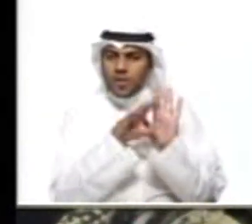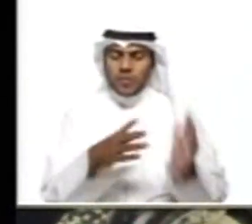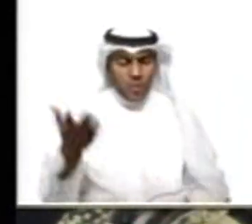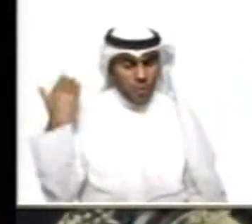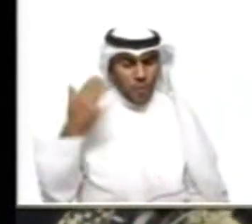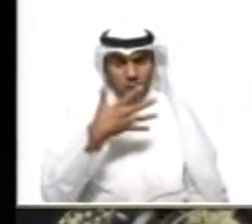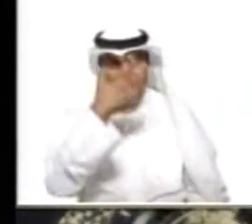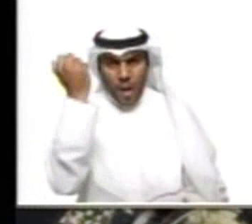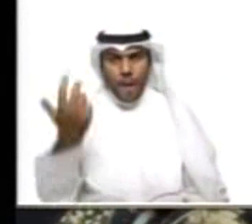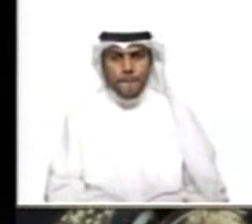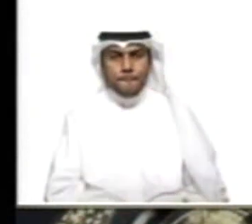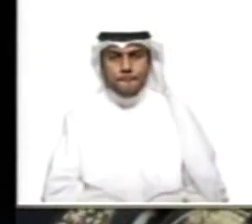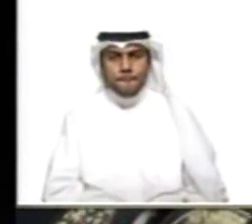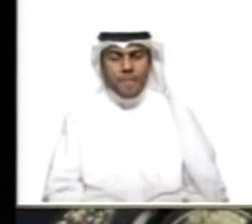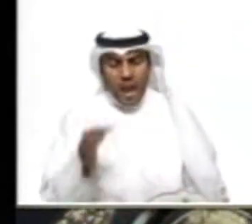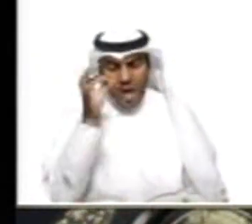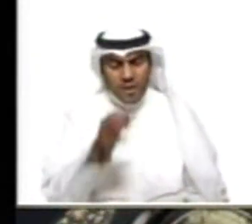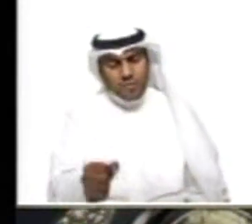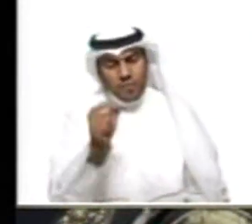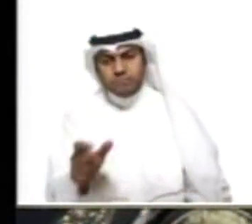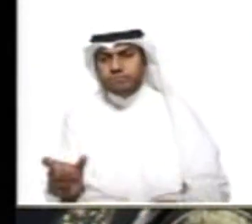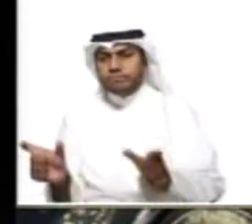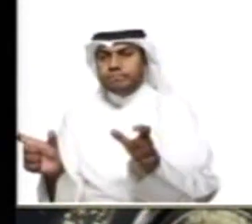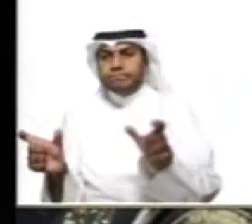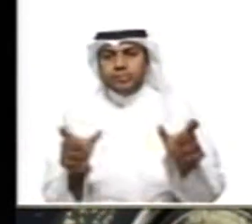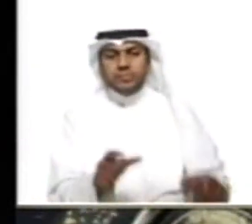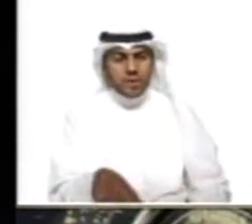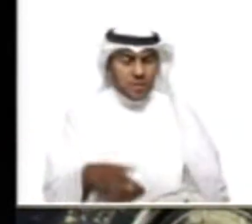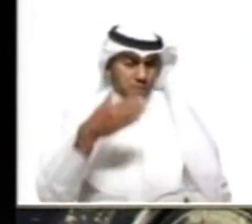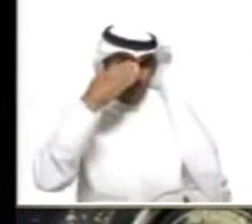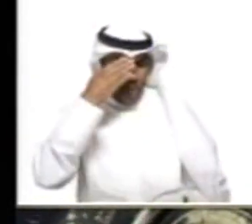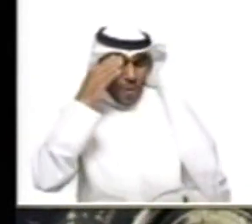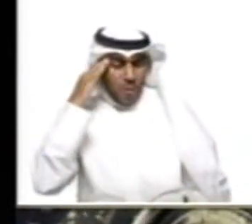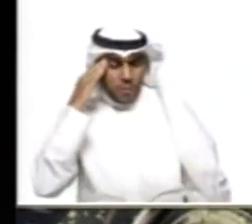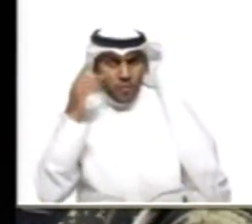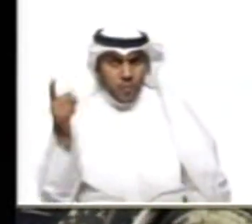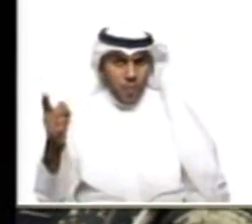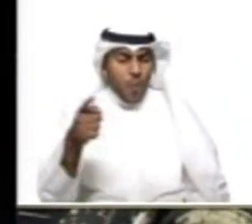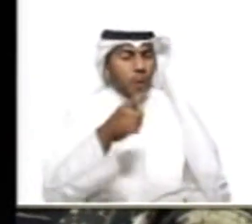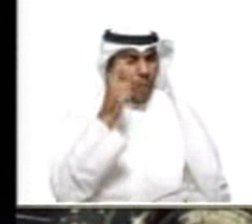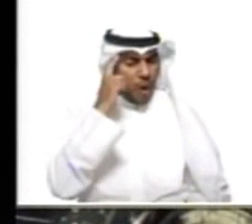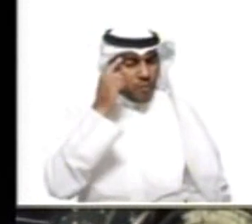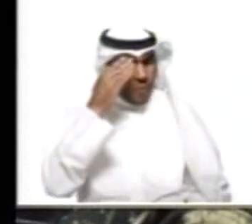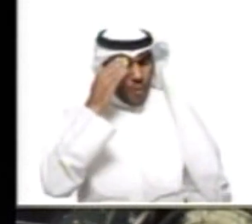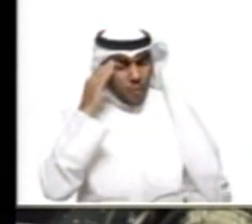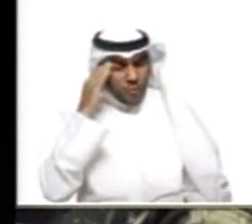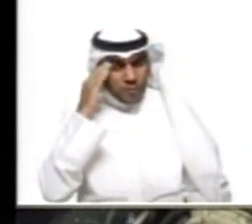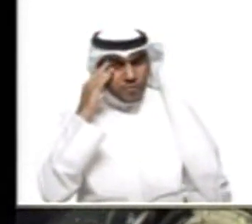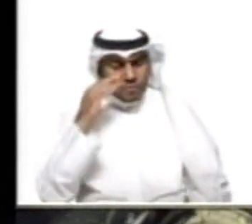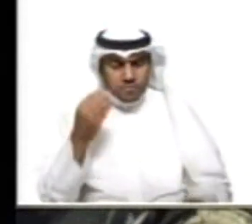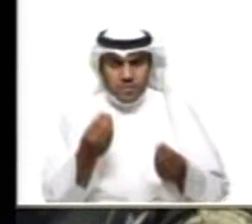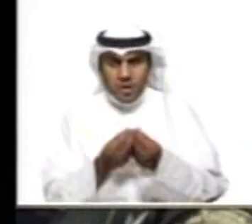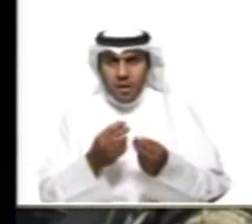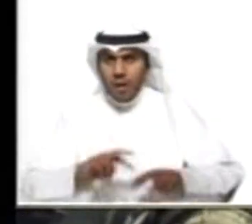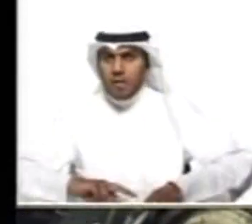التحويلات المهمة. في هذه الأيام المقبلة نحن نجمع المهارات التقنية وفهم العالم السيبراني الذي يتغير بسرعة